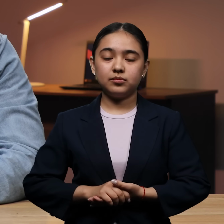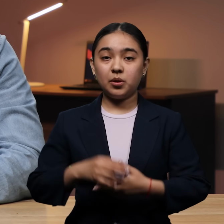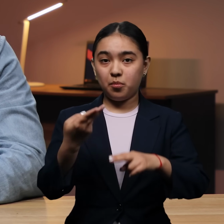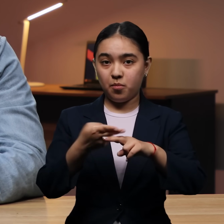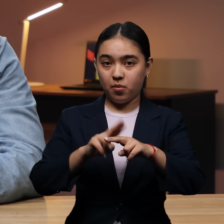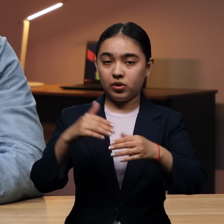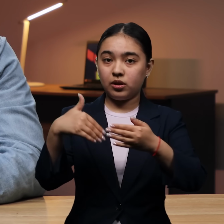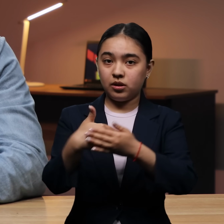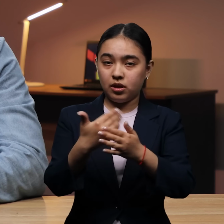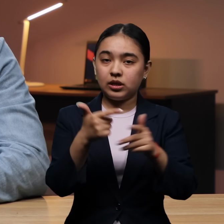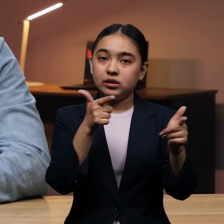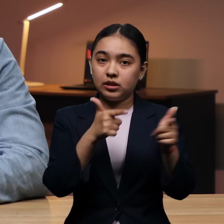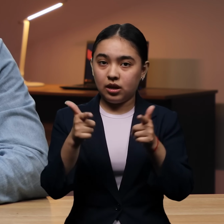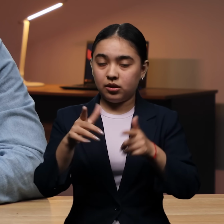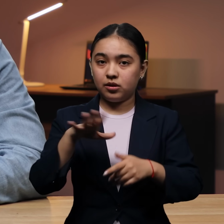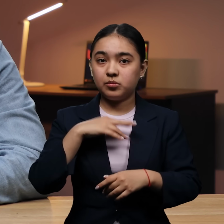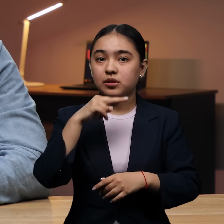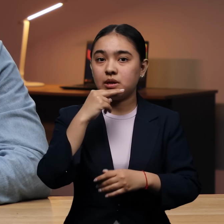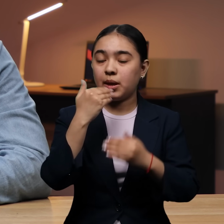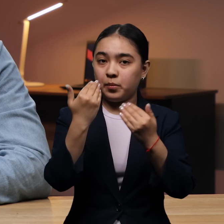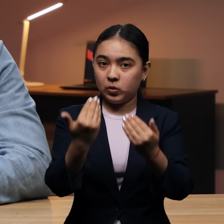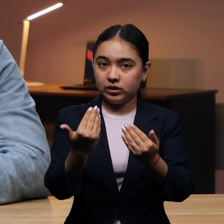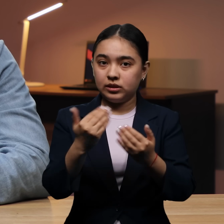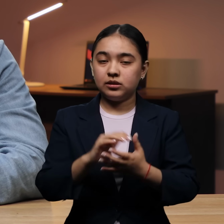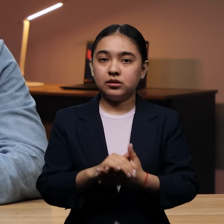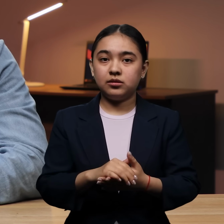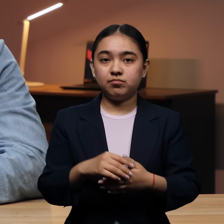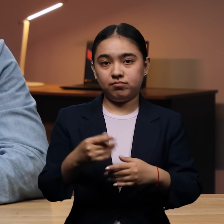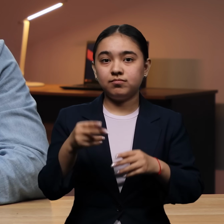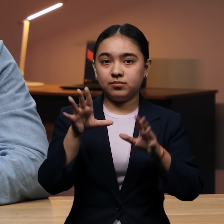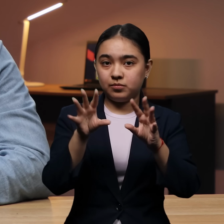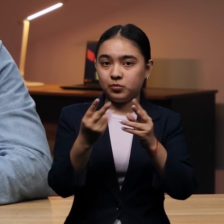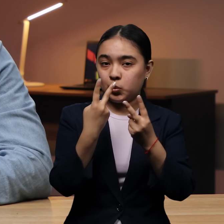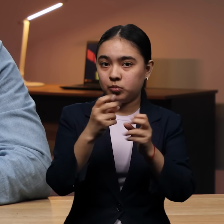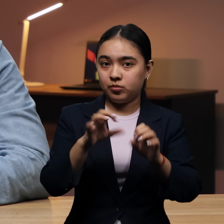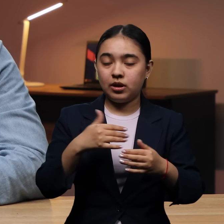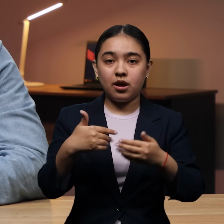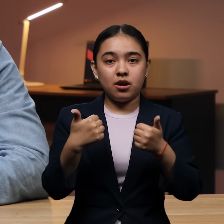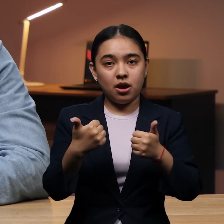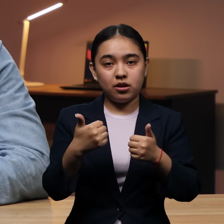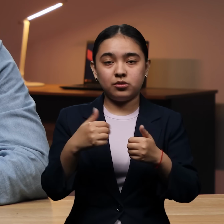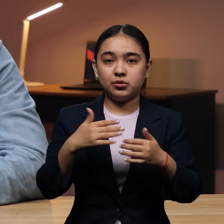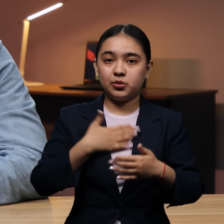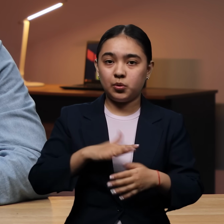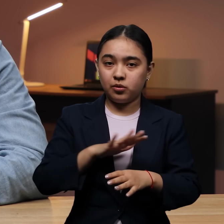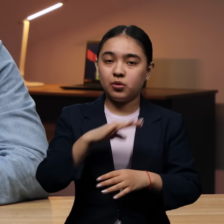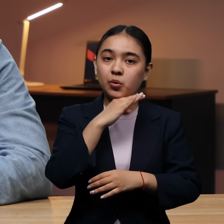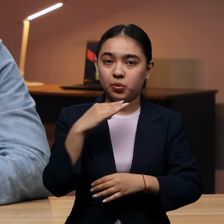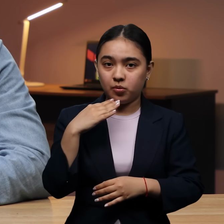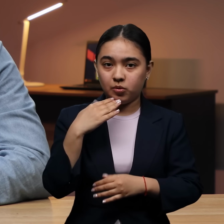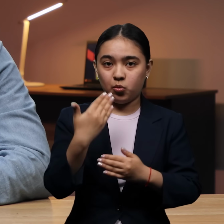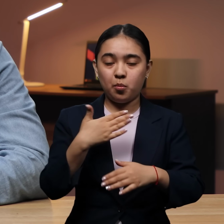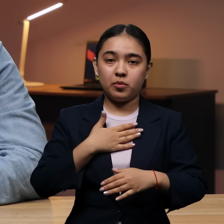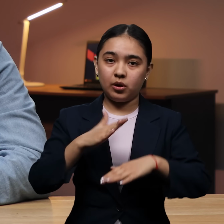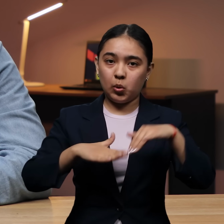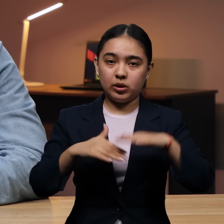Mana shunday xabarlarni tayyorlagan edik e'tiboringizga. Ma'zur tutasiz, yaxshisidan noxushroqlari ko'p. Bu